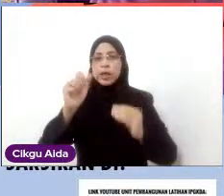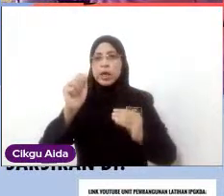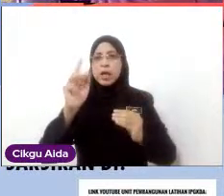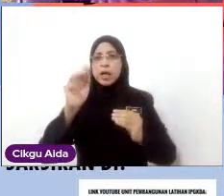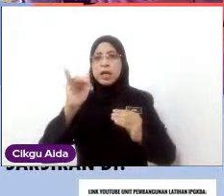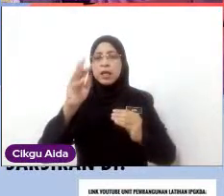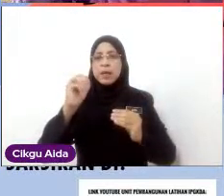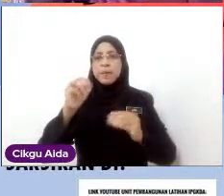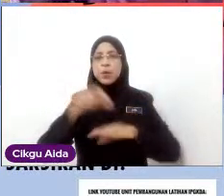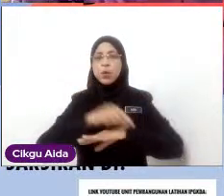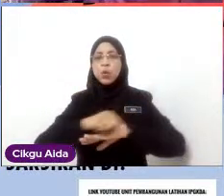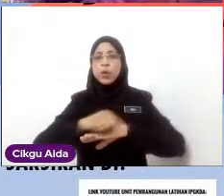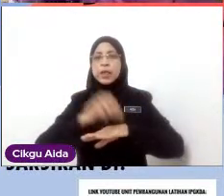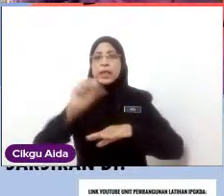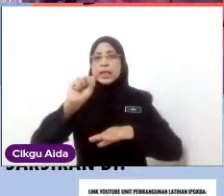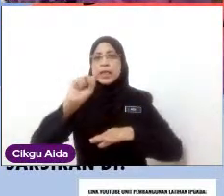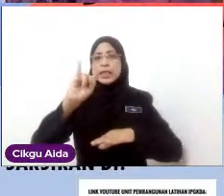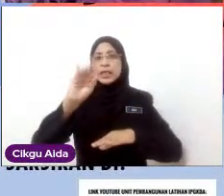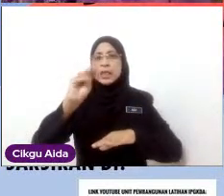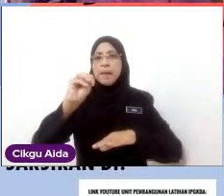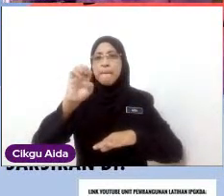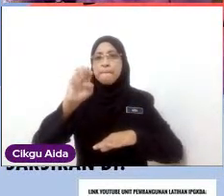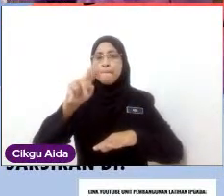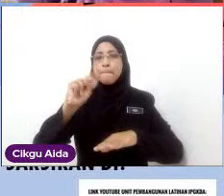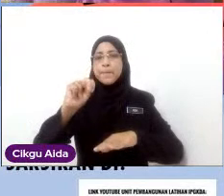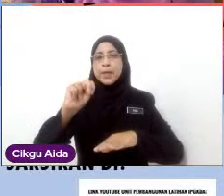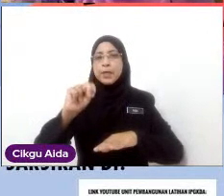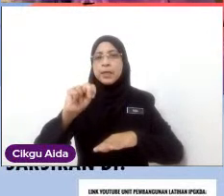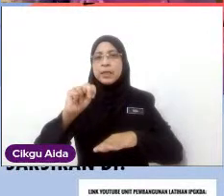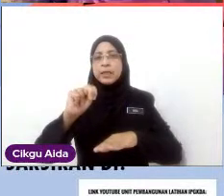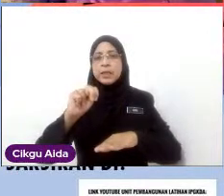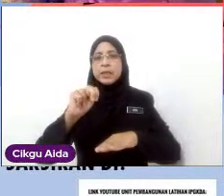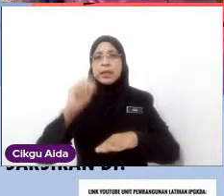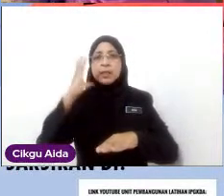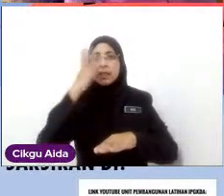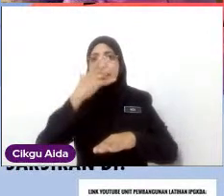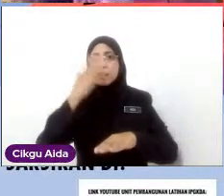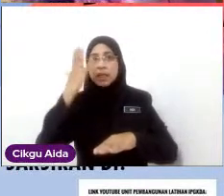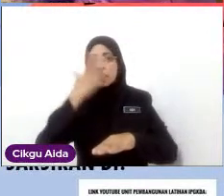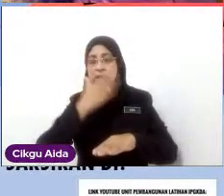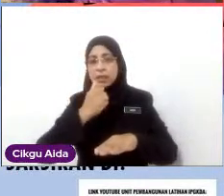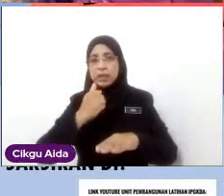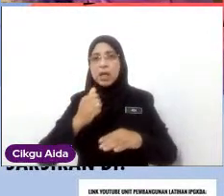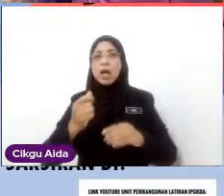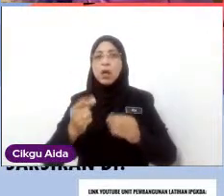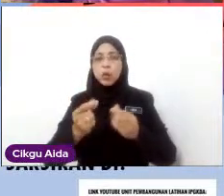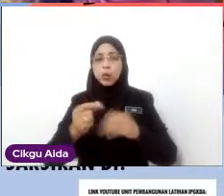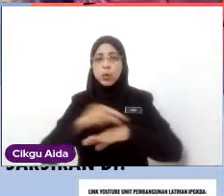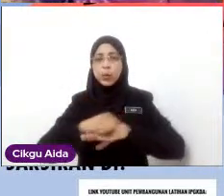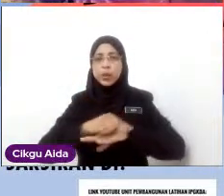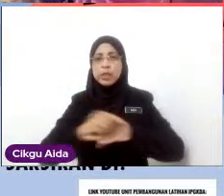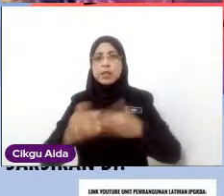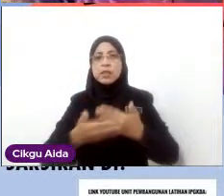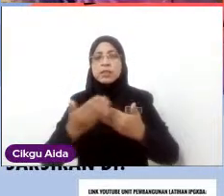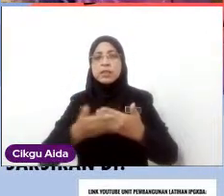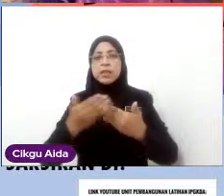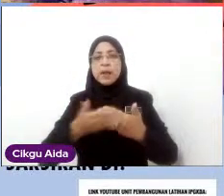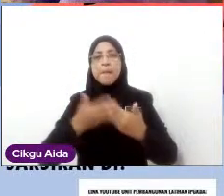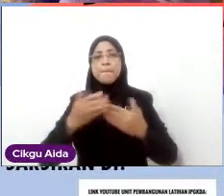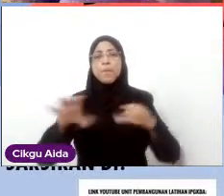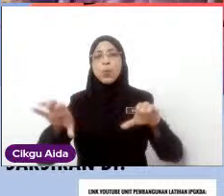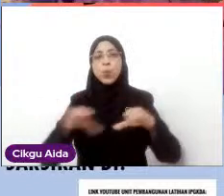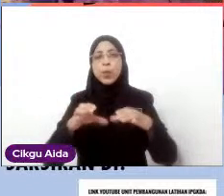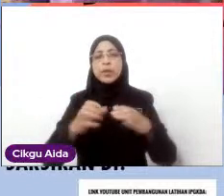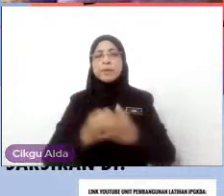orang buat rumah mewah-mewah dekat bumbung tu, dekat shilling tu yang cantik-cantik kan corak-corak dia. Yang itu supaya senang ukir. Kemudian